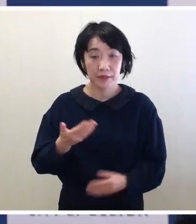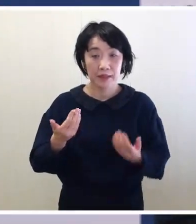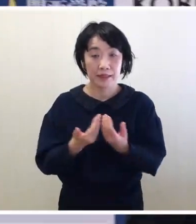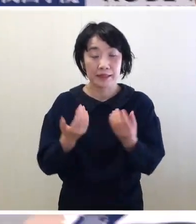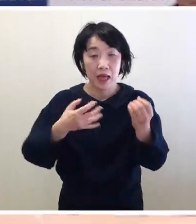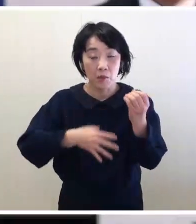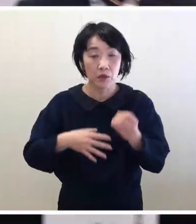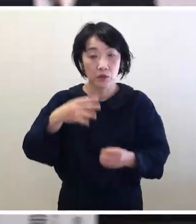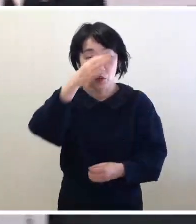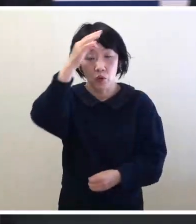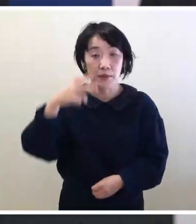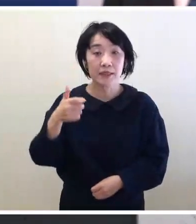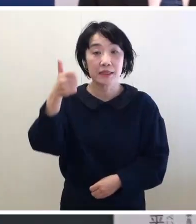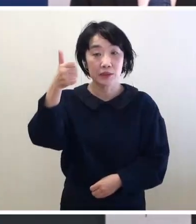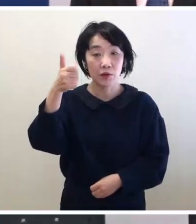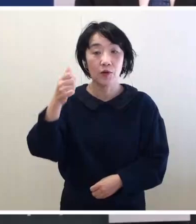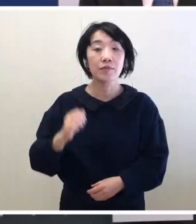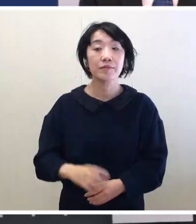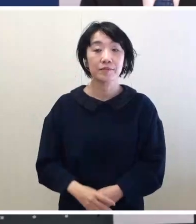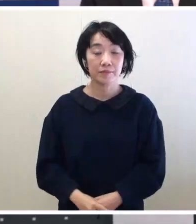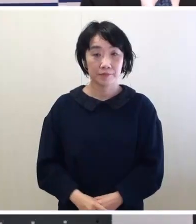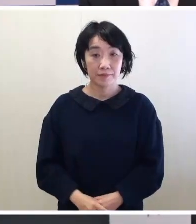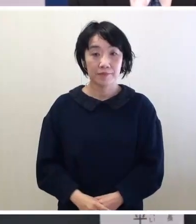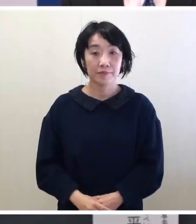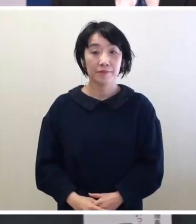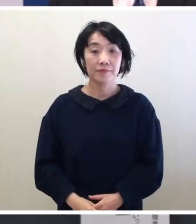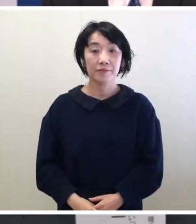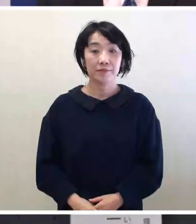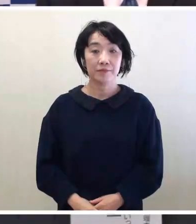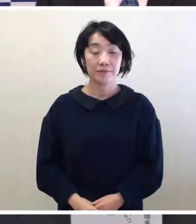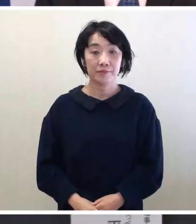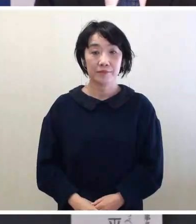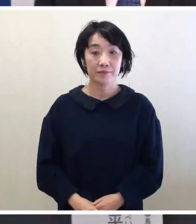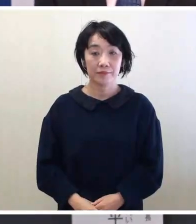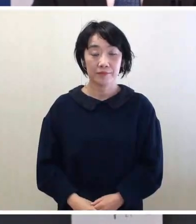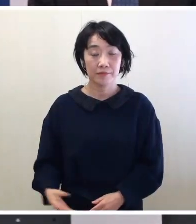続きまして久本喜三神戸市長でございます。